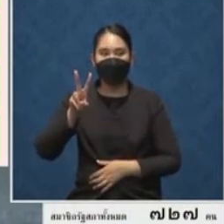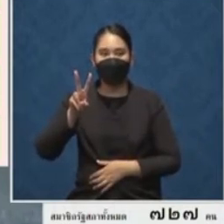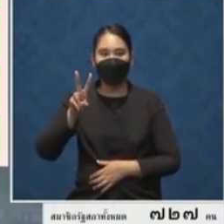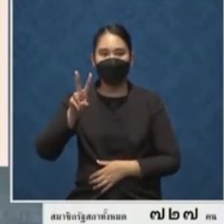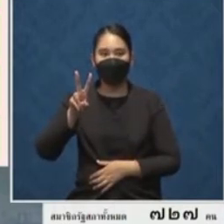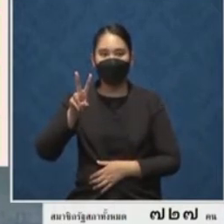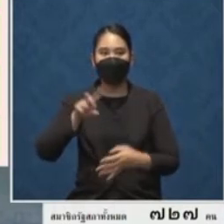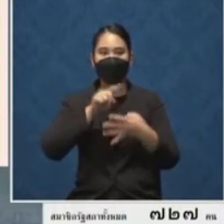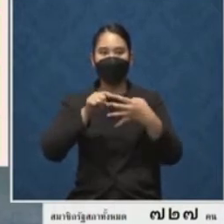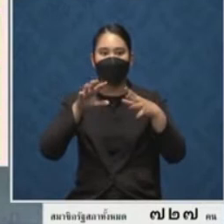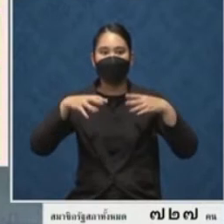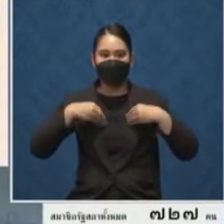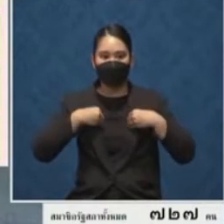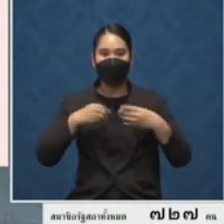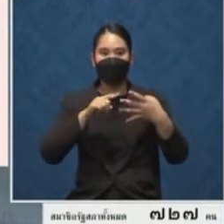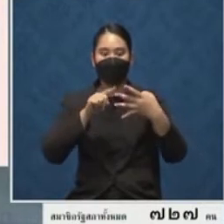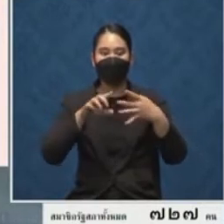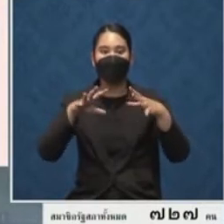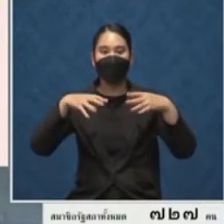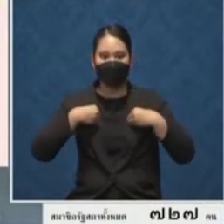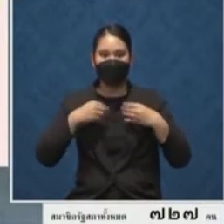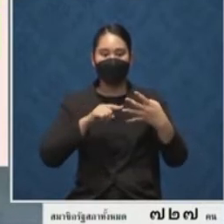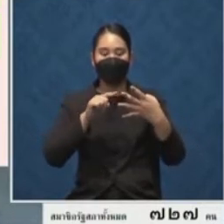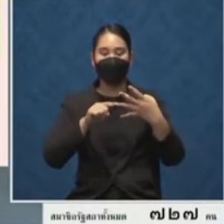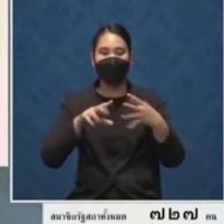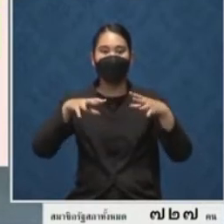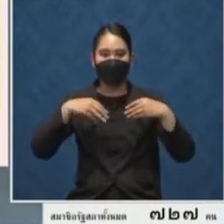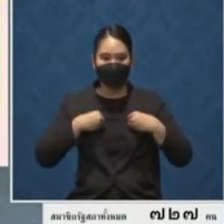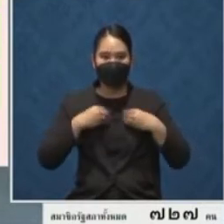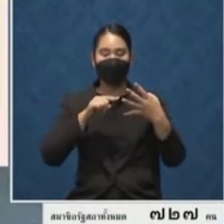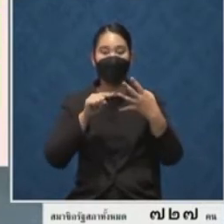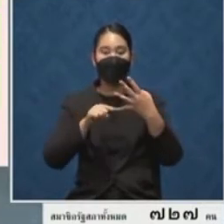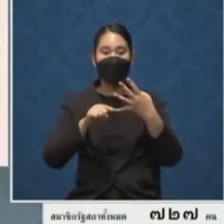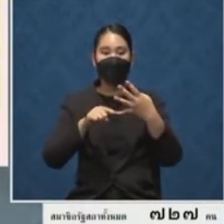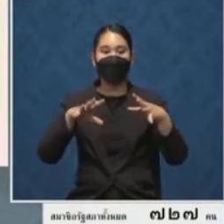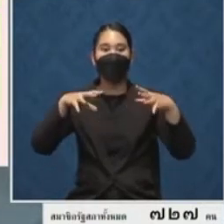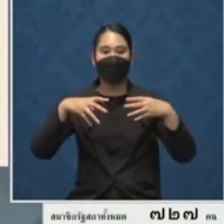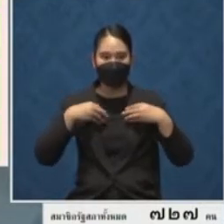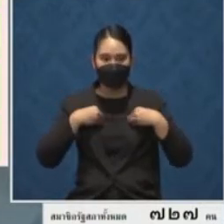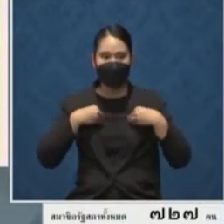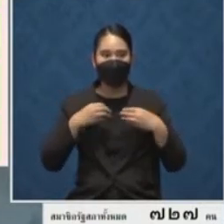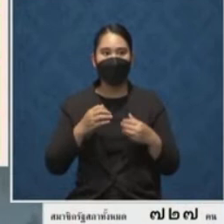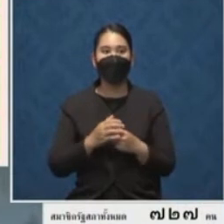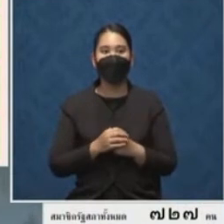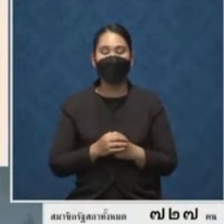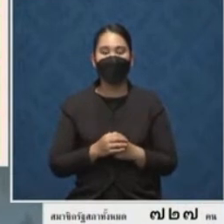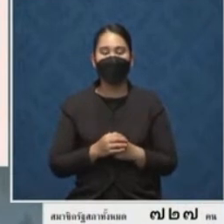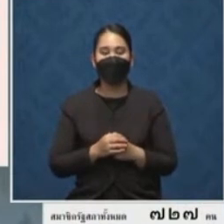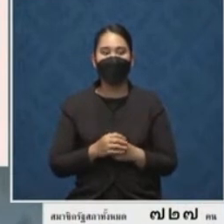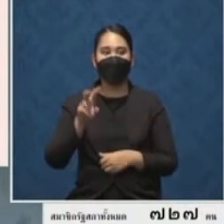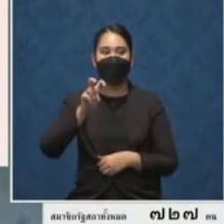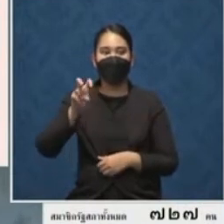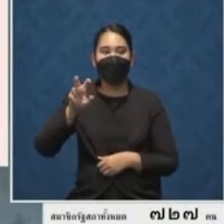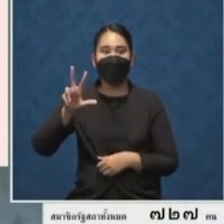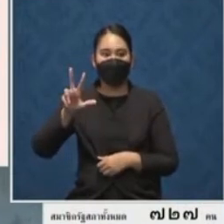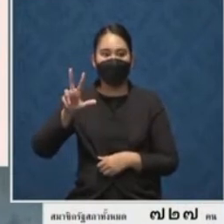การ2รับหลักการ3รับหลักการและ4รับหลักการครับ 203นายทองแดง